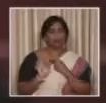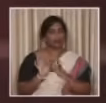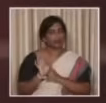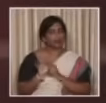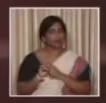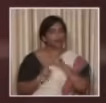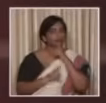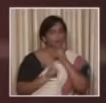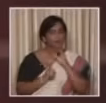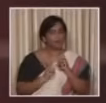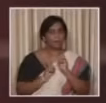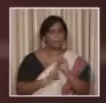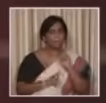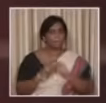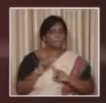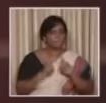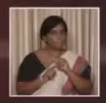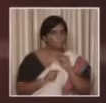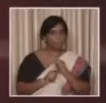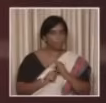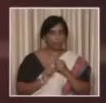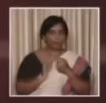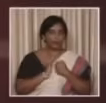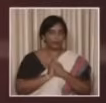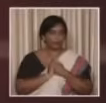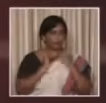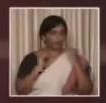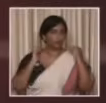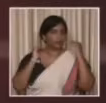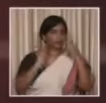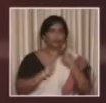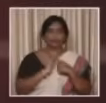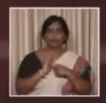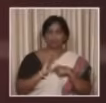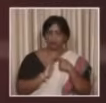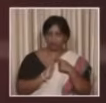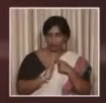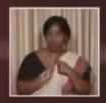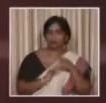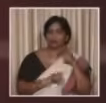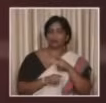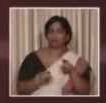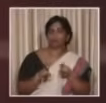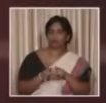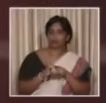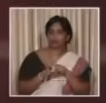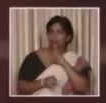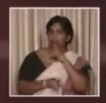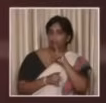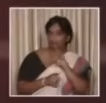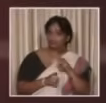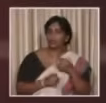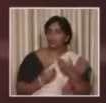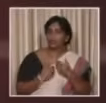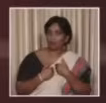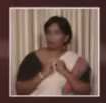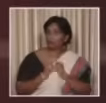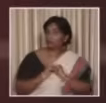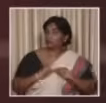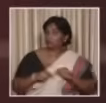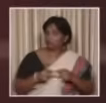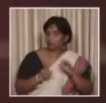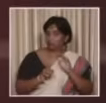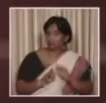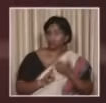කතා කරනවා මේ පාර්ලිමේන්තුව උත්තරීතර ආයතනයේ රටේ. ඒකම කතා කරනවා අපි අනුගමනය